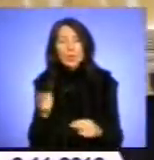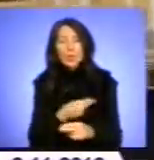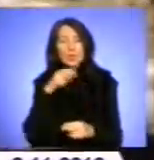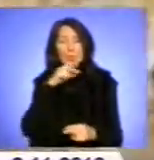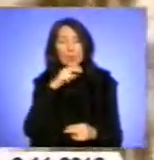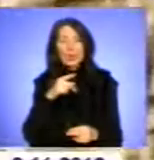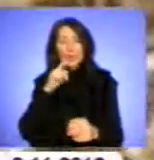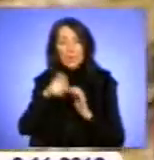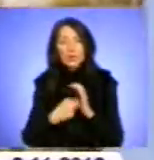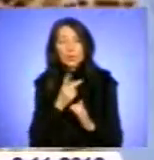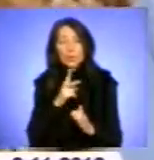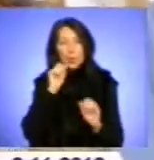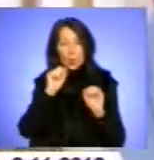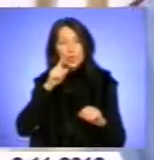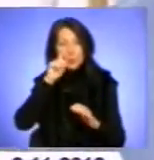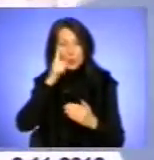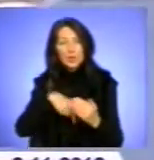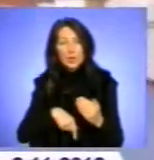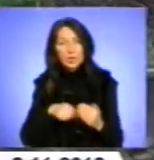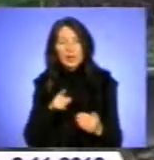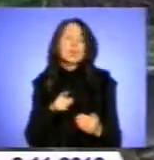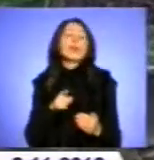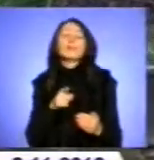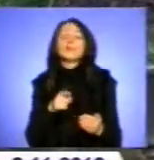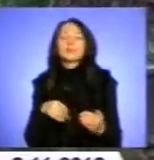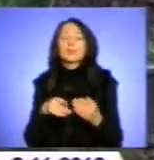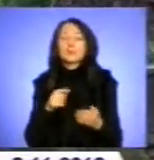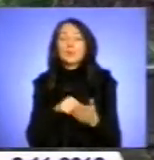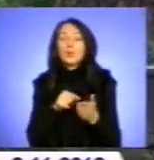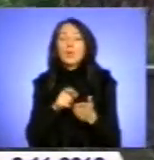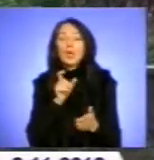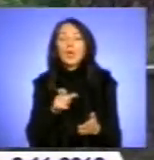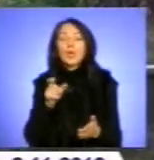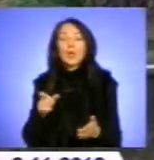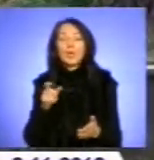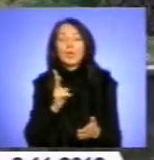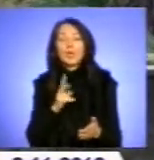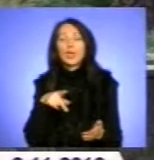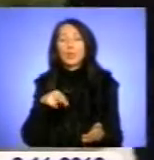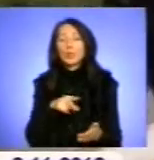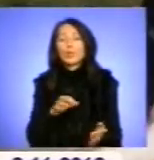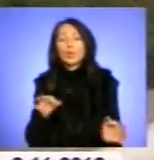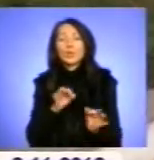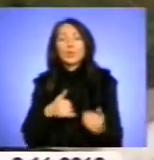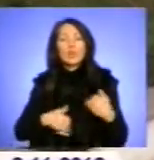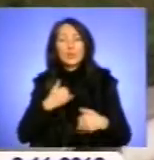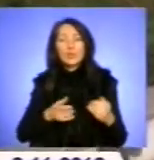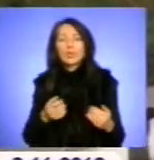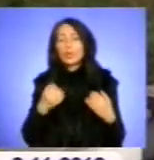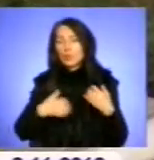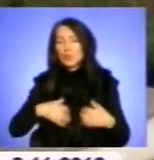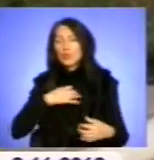хто здатний повірити їм. На їхній гачок потрапляють ті, хто йде нікуди не кваплячись і про щось журиться. Здебільшого це